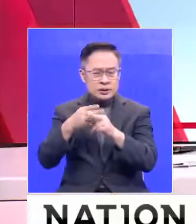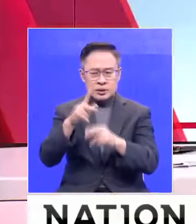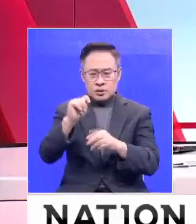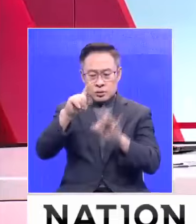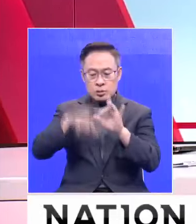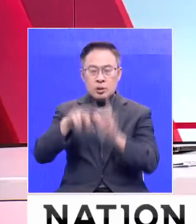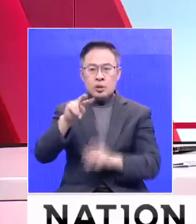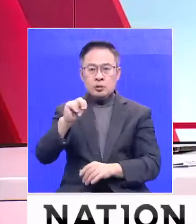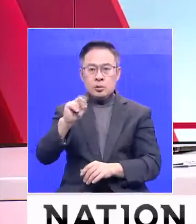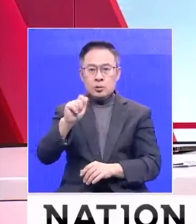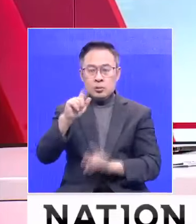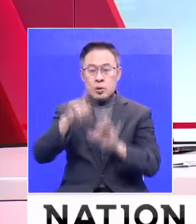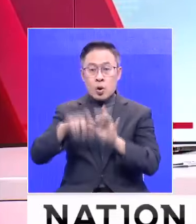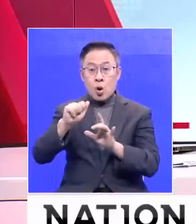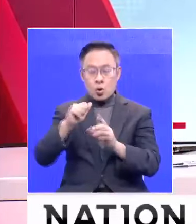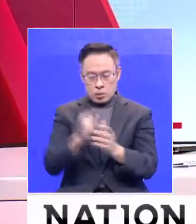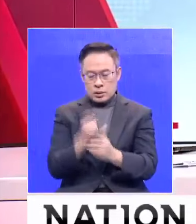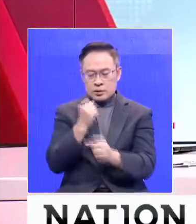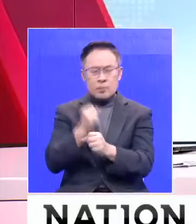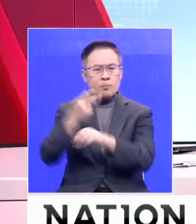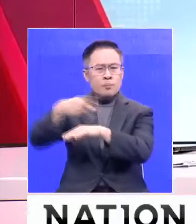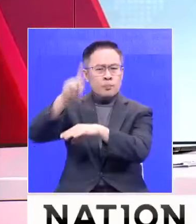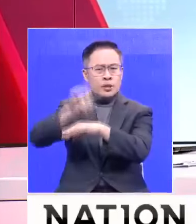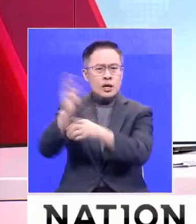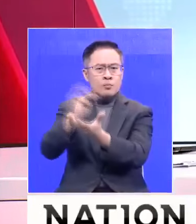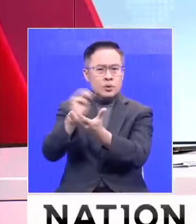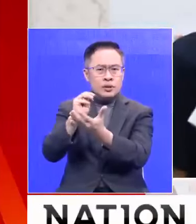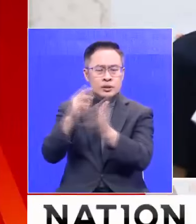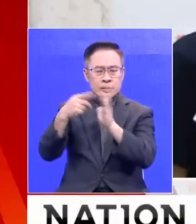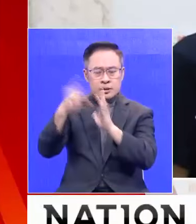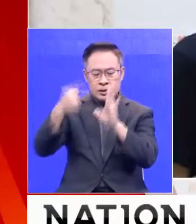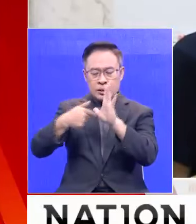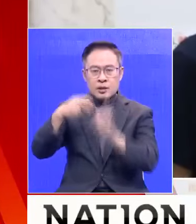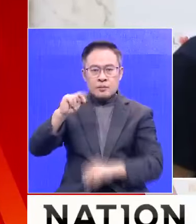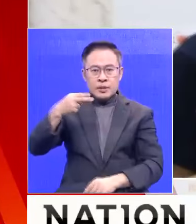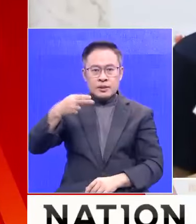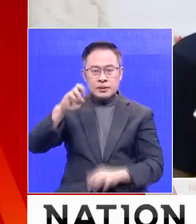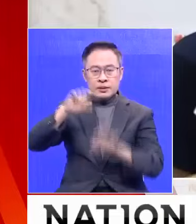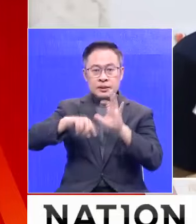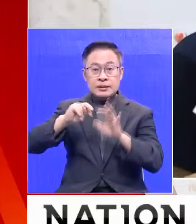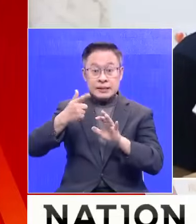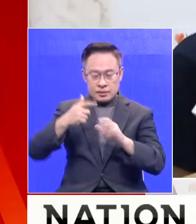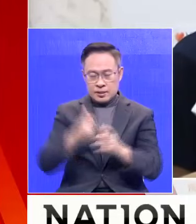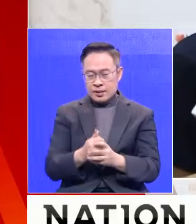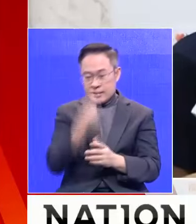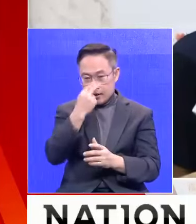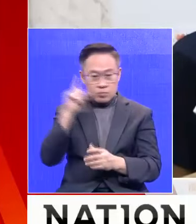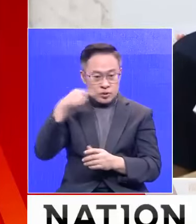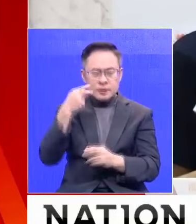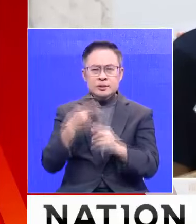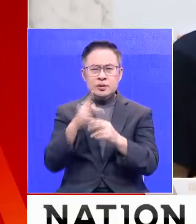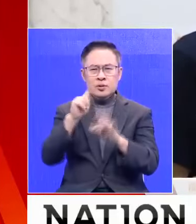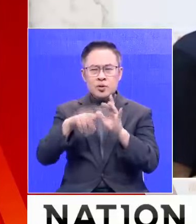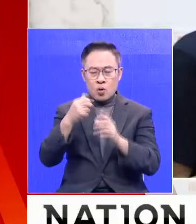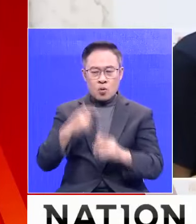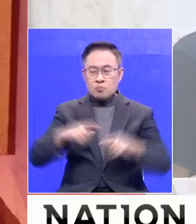อ๊ะมันมีการซื้อวุฒิการศึกษาจะเข้าไปเป็นการทำงานการเมืองด้วยวันก่อนนี้คุณสมคิดเชื้อคงก็ให้ทีมกฎหมายไปแจ้ง